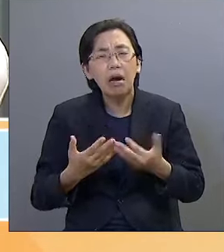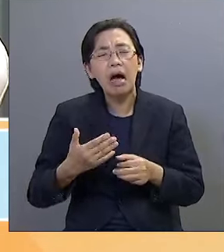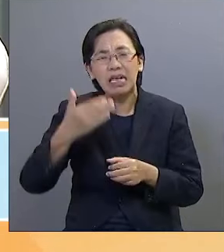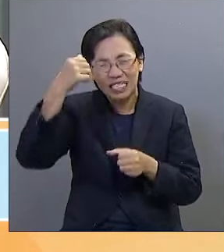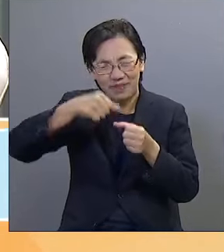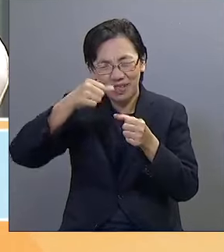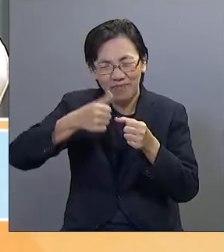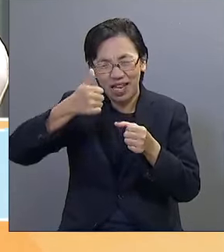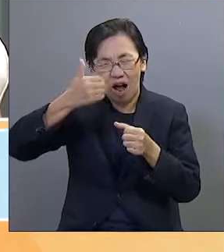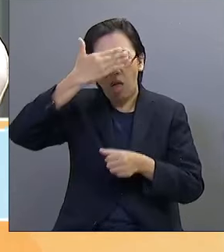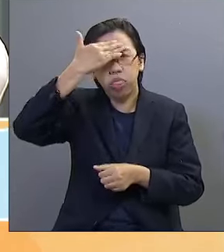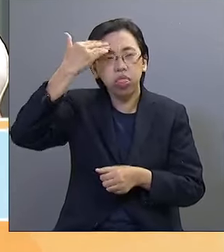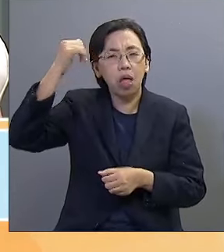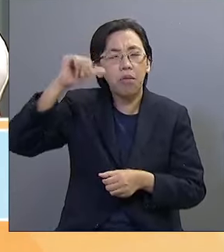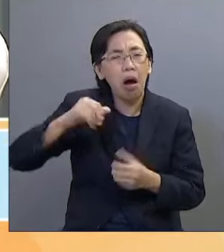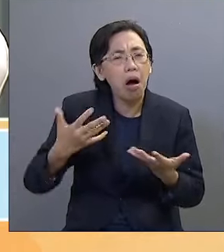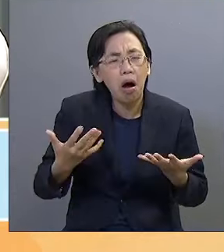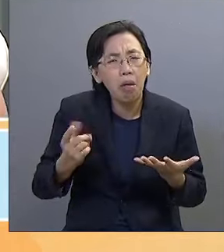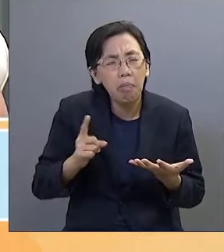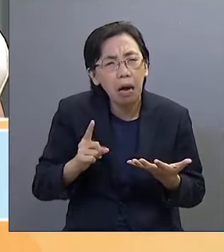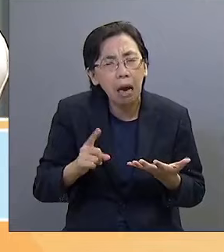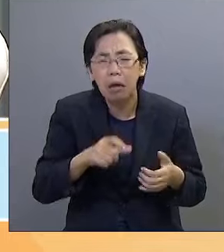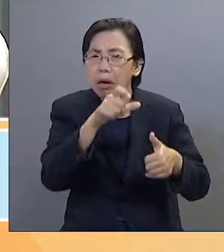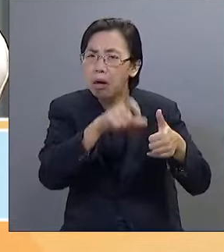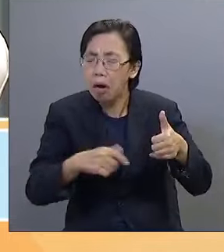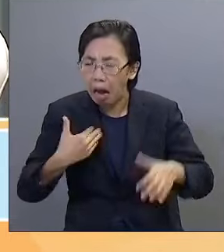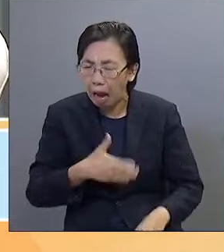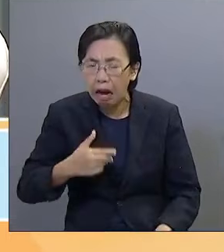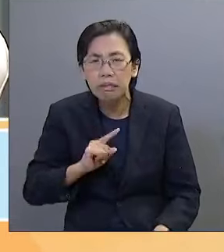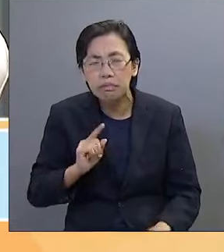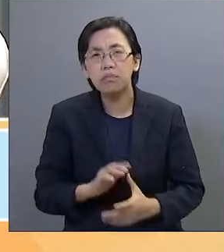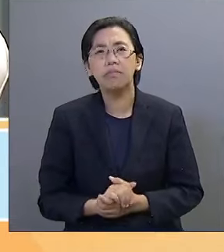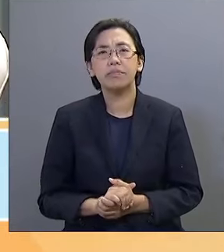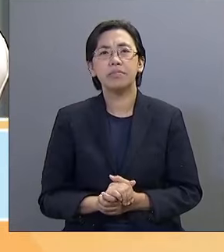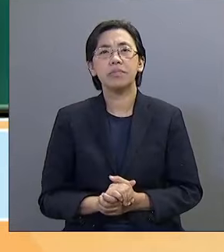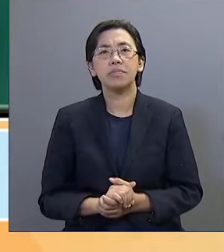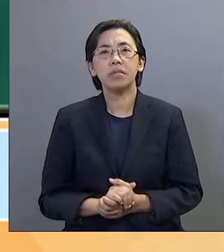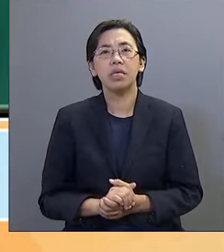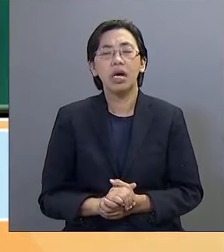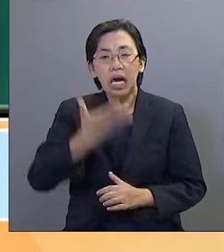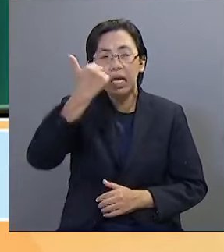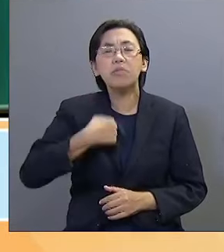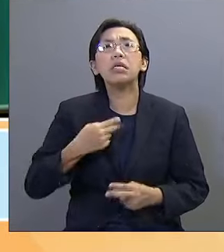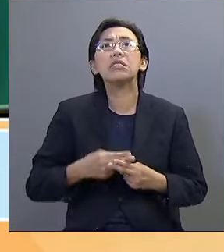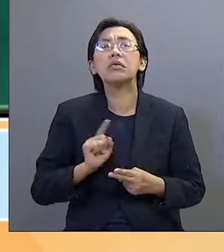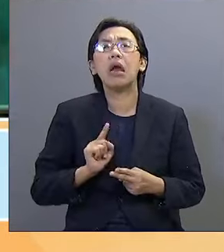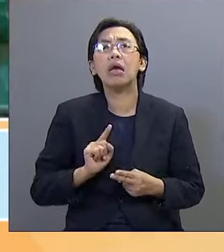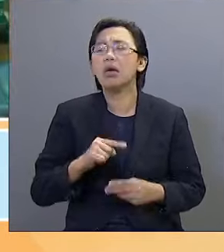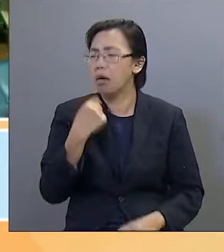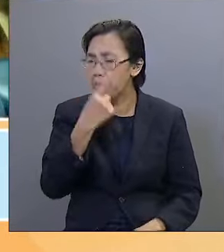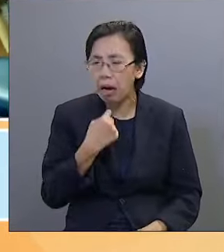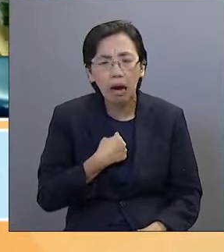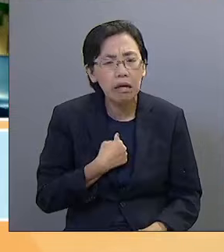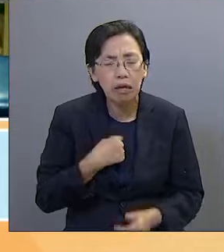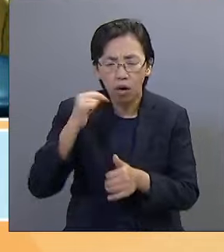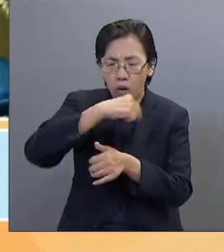ร์ค่ะหนักสุดของอาการนี้คืออะไรคะอาจารย์ป๊อป หนักสุดก็คือลืมว่าตัวเองคือใคร โอ ้โหเนาะแล้วก็คน